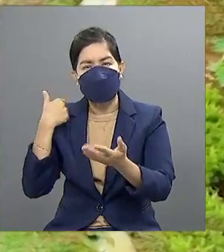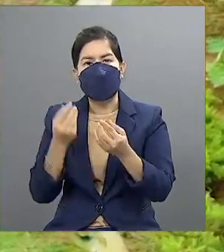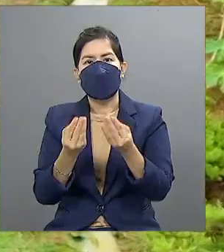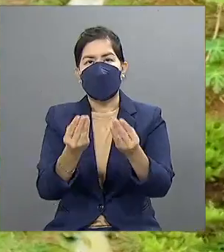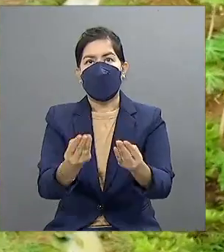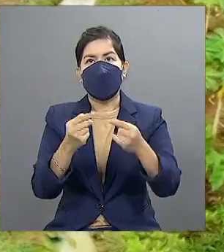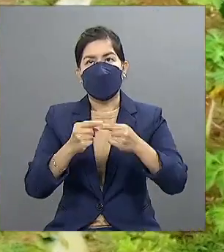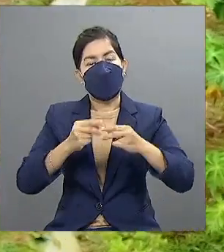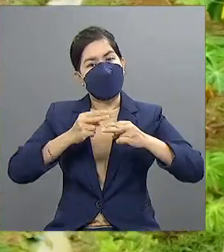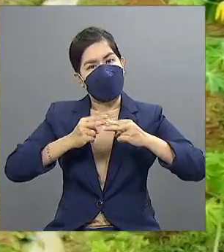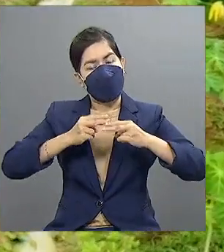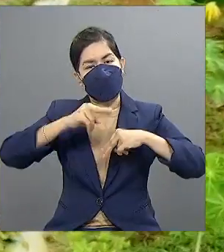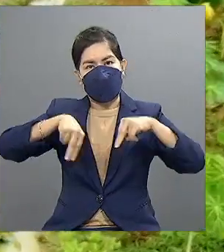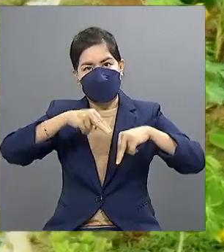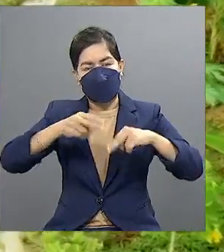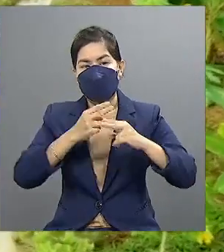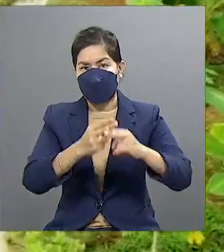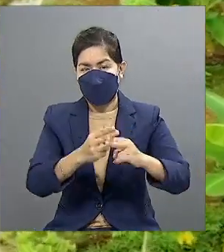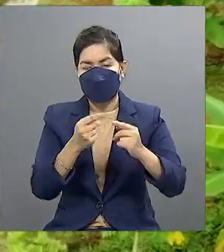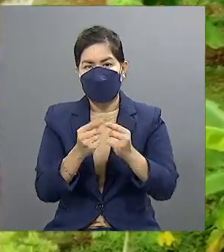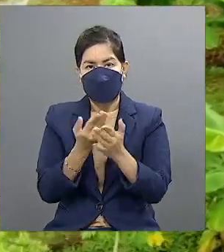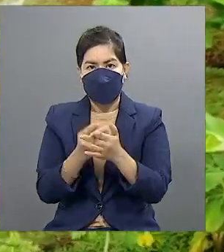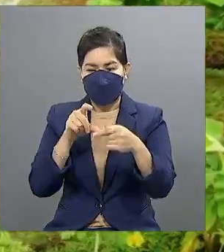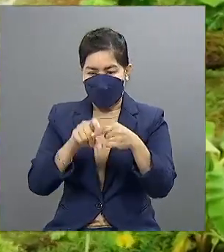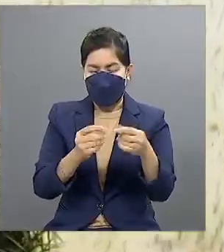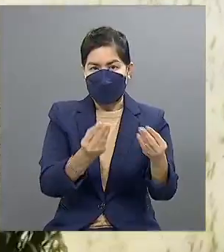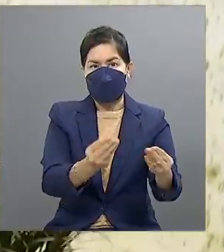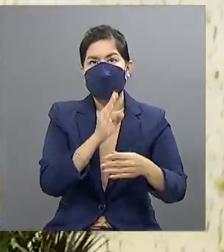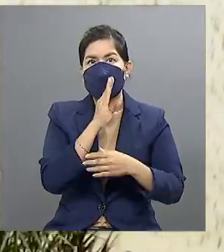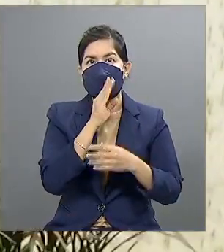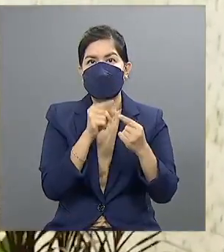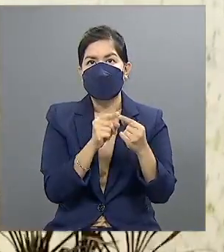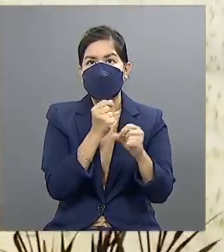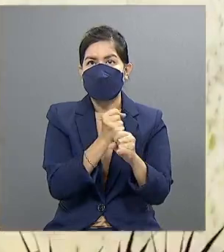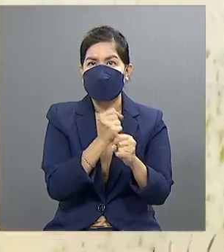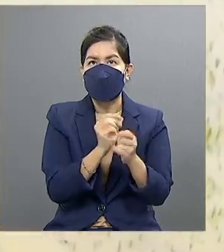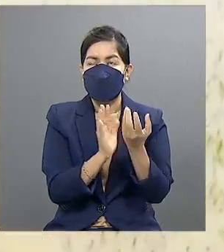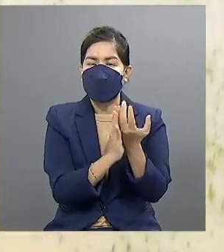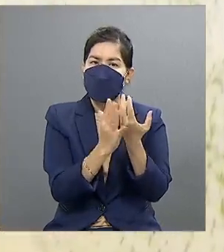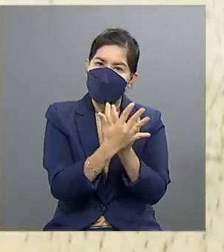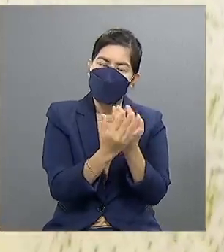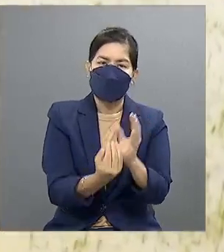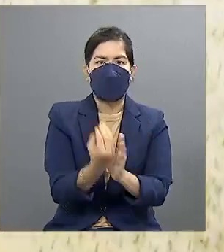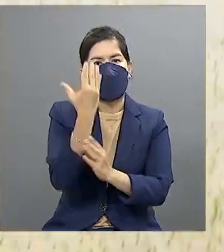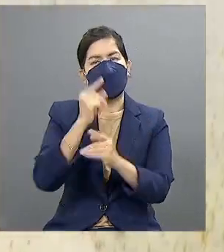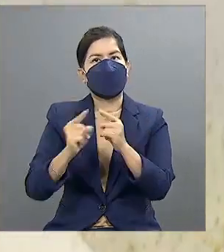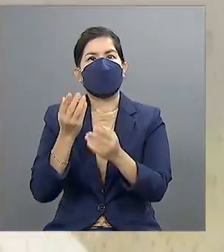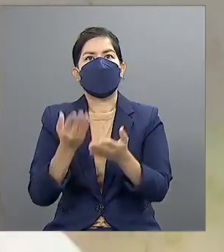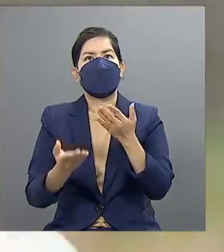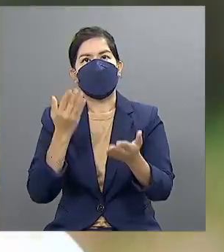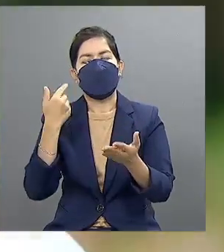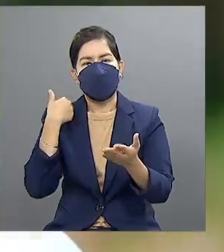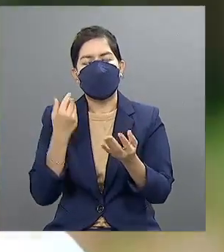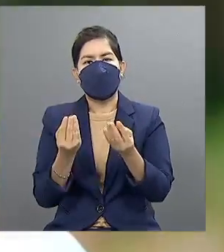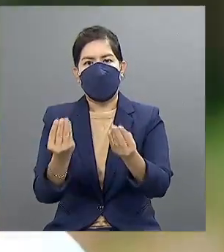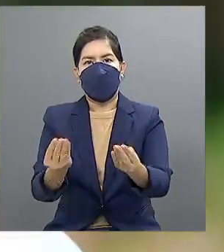เราก็จะมีเงินปันผลให้กับผู้ต้องขังเขาจะปลูกอะไรเนี่ยเขาต้องได้กินในสิ่งนั้นนะครับให้เขาซึมซับไว้นี่คือภูมิคุ้มกันที่เราสร้างเขาเขาสามารถอยู่ได้ในสัง